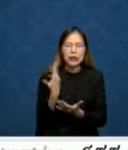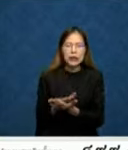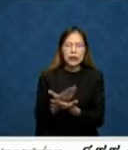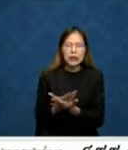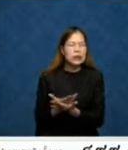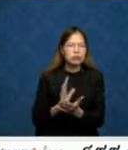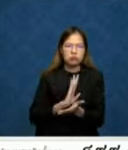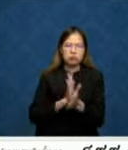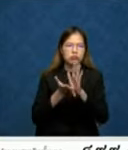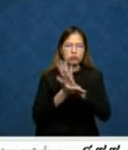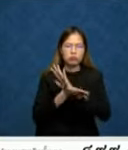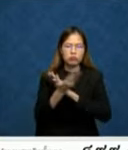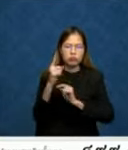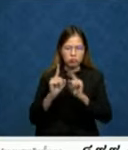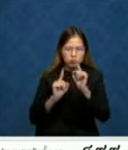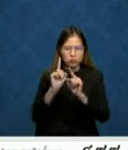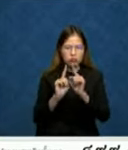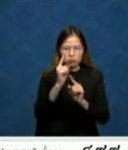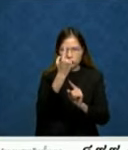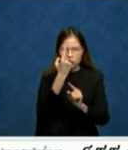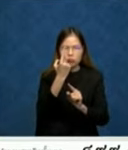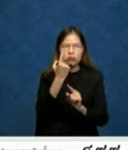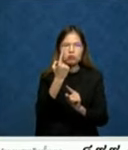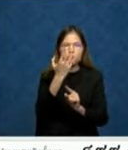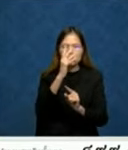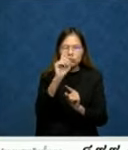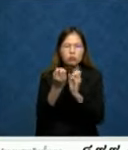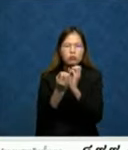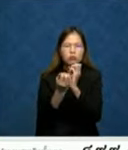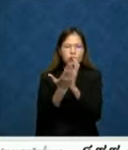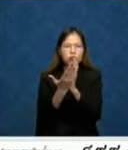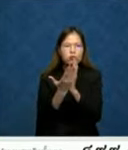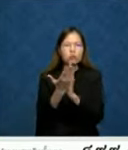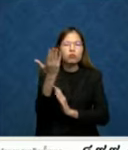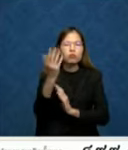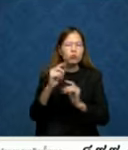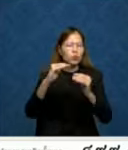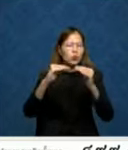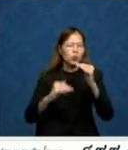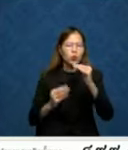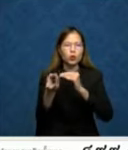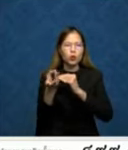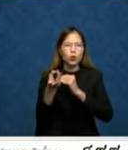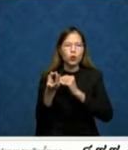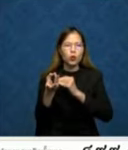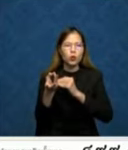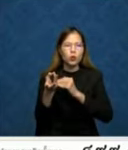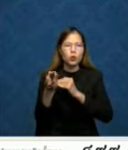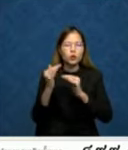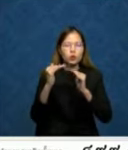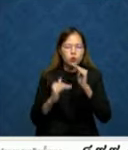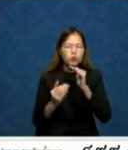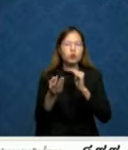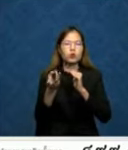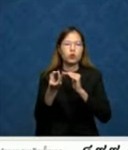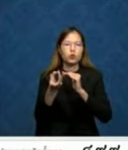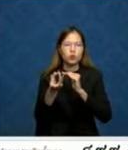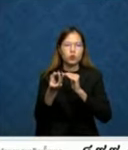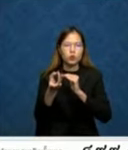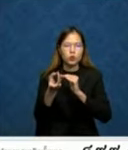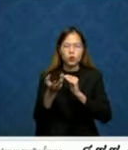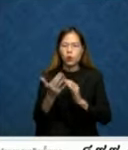ไปต้องกลับไปประเมินใหม่แต่เชื่อว่าผลกระทบจะน้อยลงย้ำนะครับน้อยลงดังนั้นก่อน